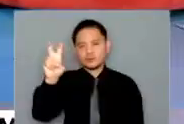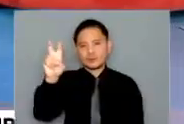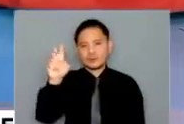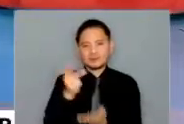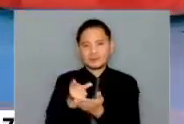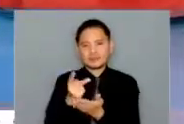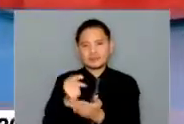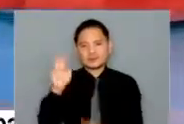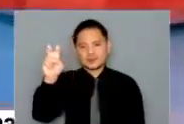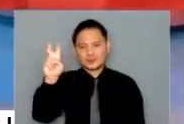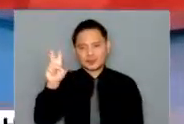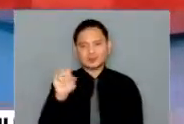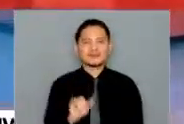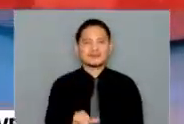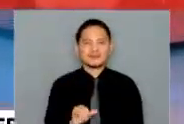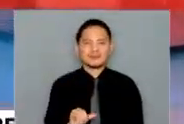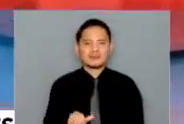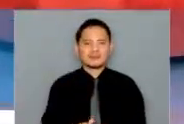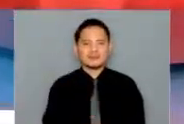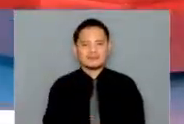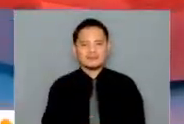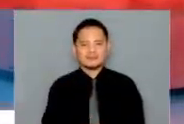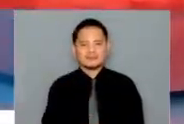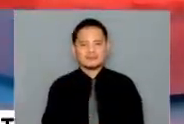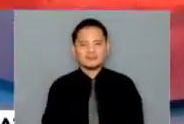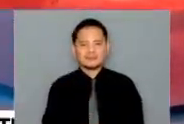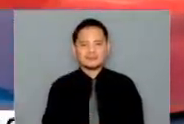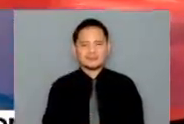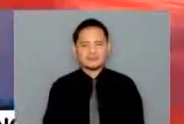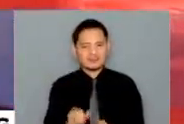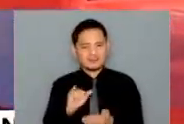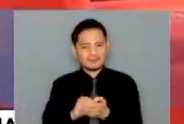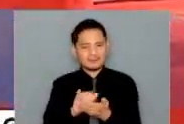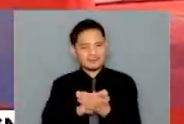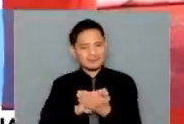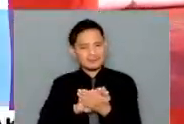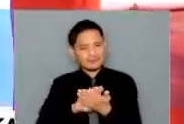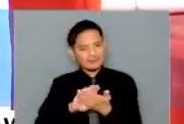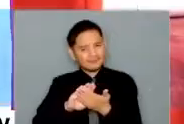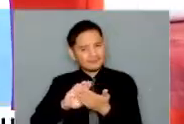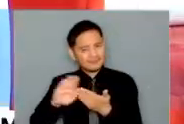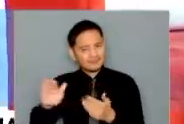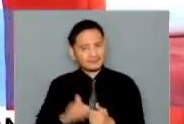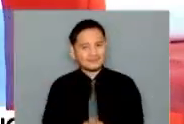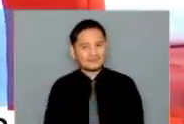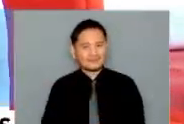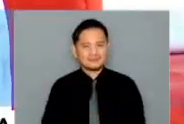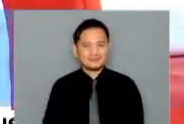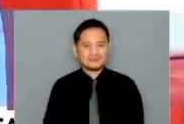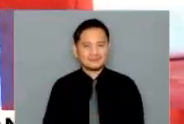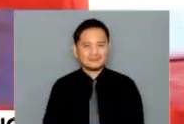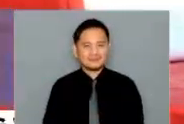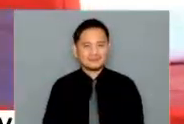bang mag-aswerte? Tignan natin. Pwede naman po. Ayun, ang maganda doon. Mga mga mga.